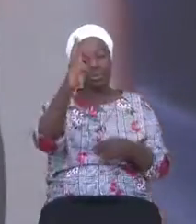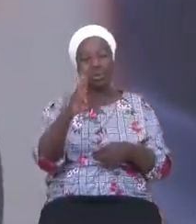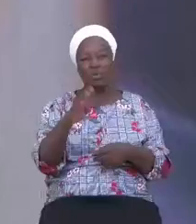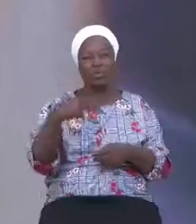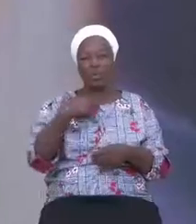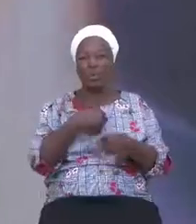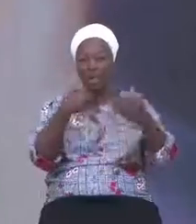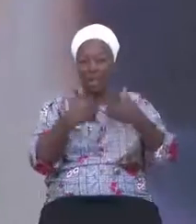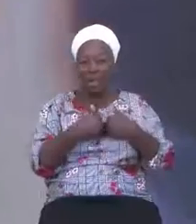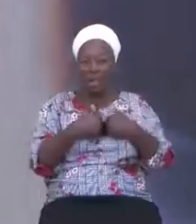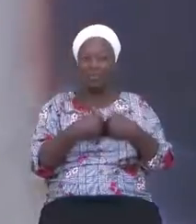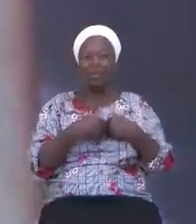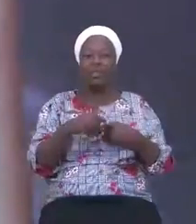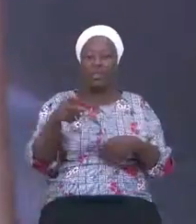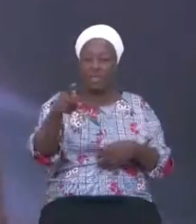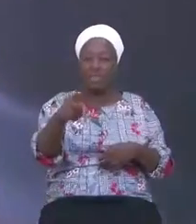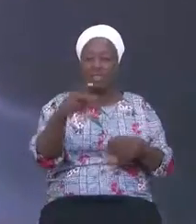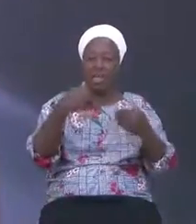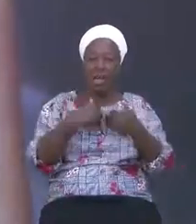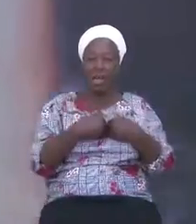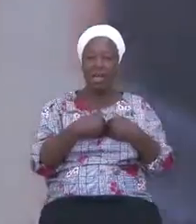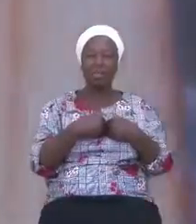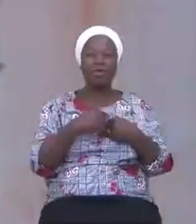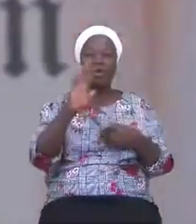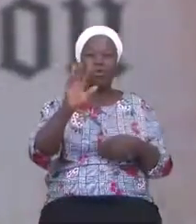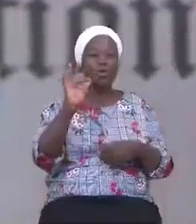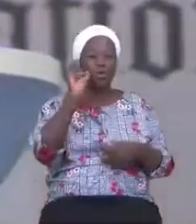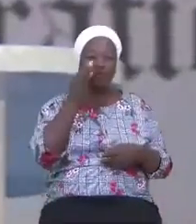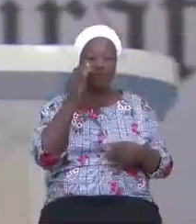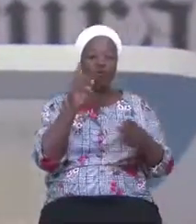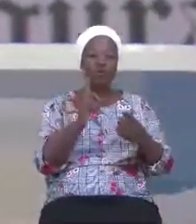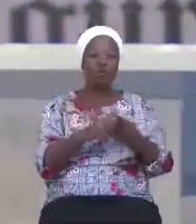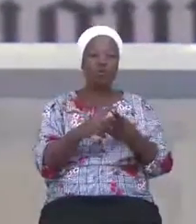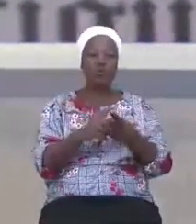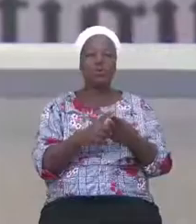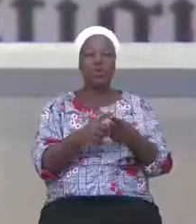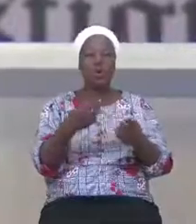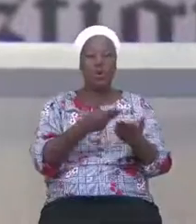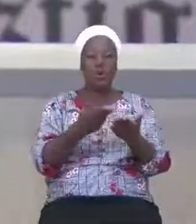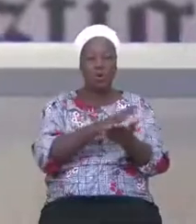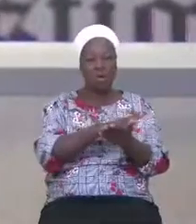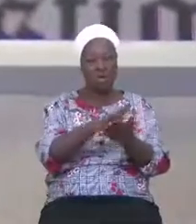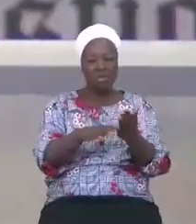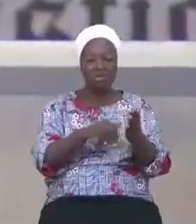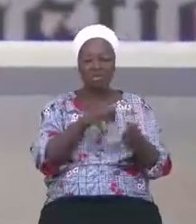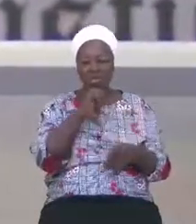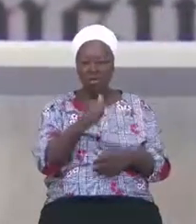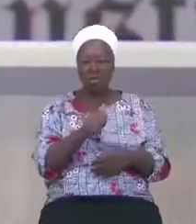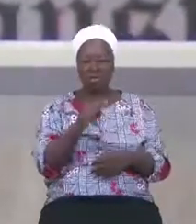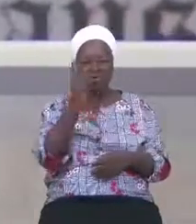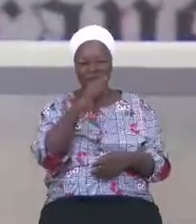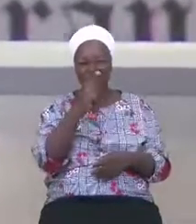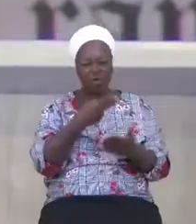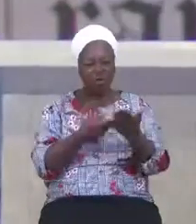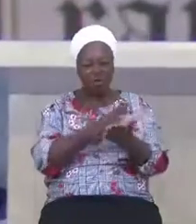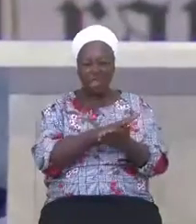fruit la sainteté. Vous avez pour fruit la sainteté et pour fin, ça ce n'est pas la sainteté superficielle, ce n'est pas